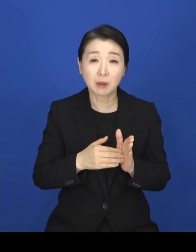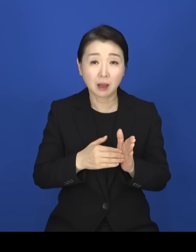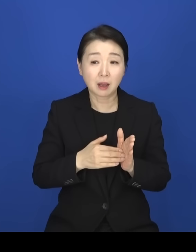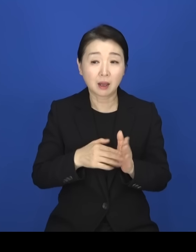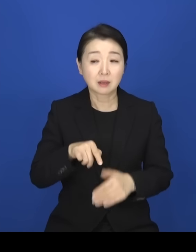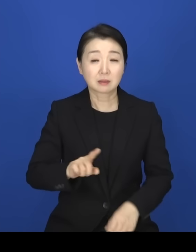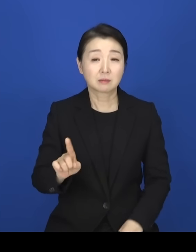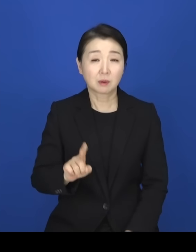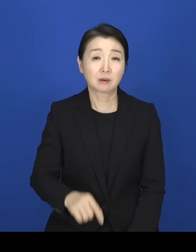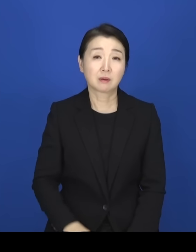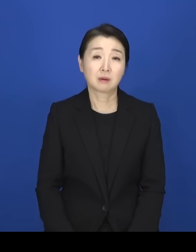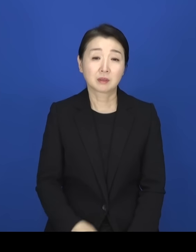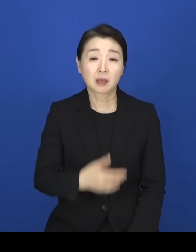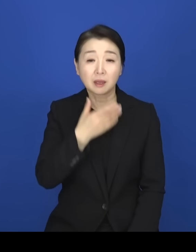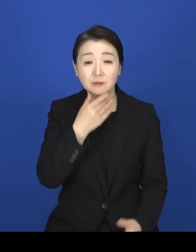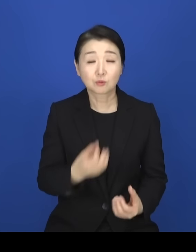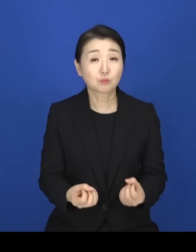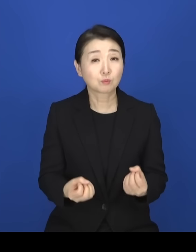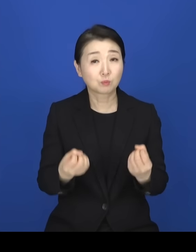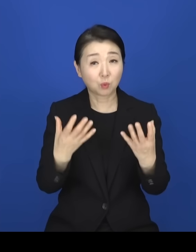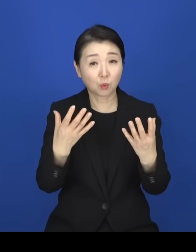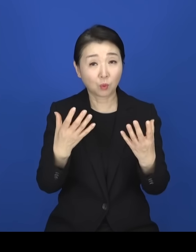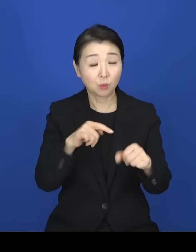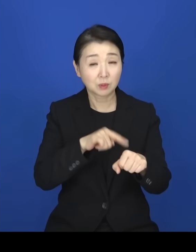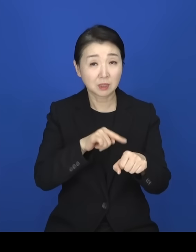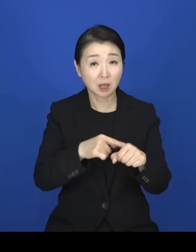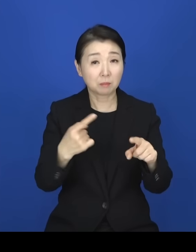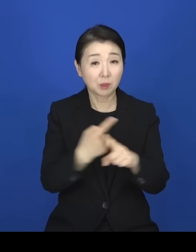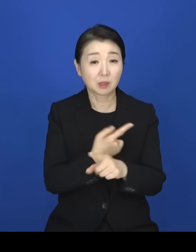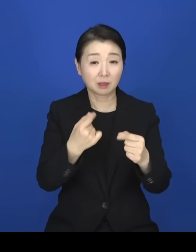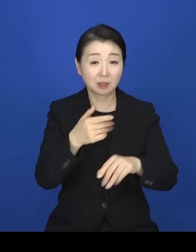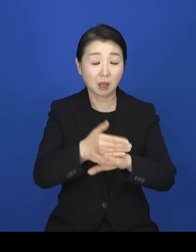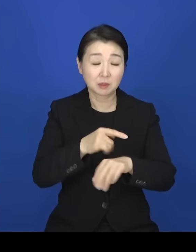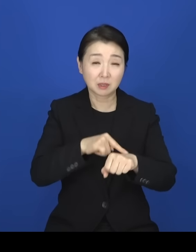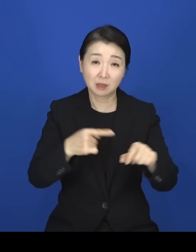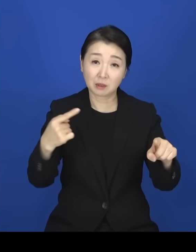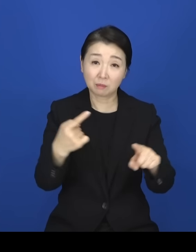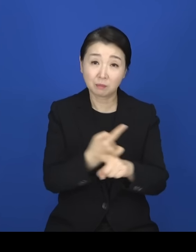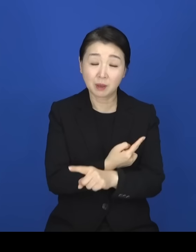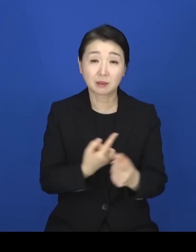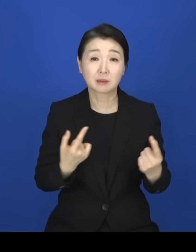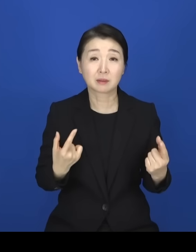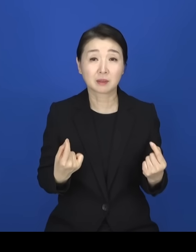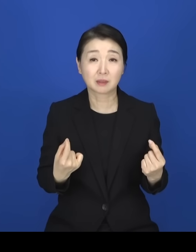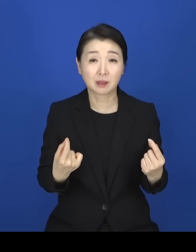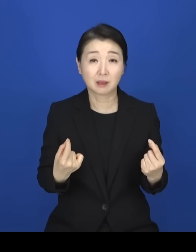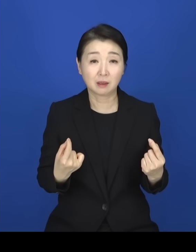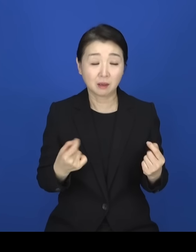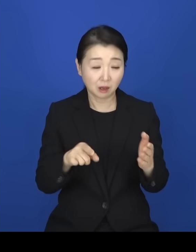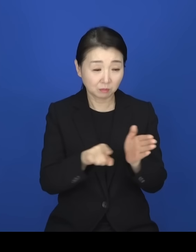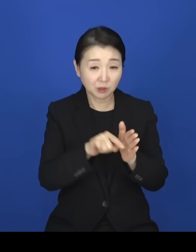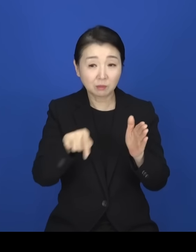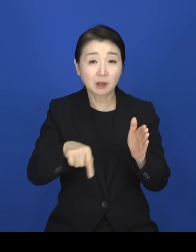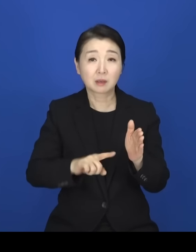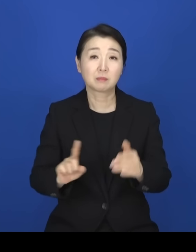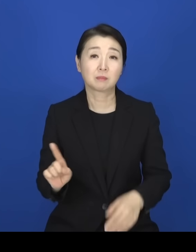시간이 되게 축복의 시간 그리고 감사의 시간으로 바뀌는 걸 보면서 야, 이 신앙